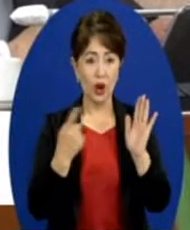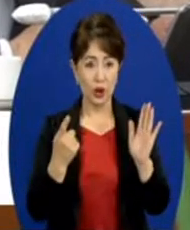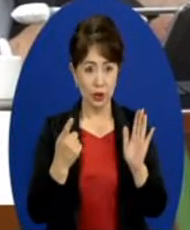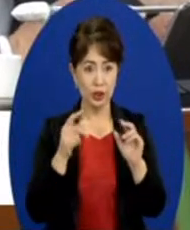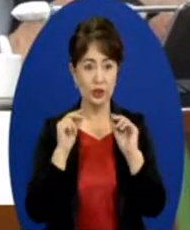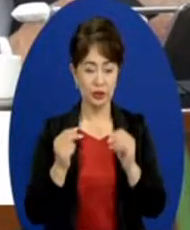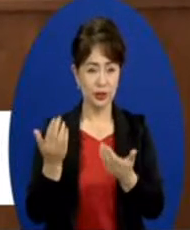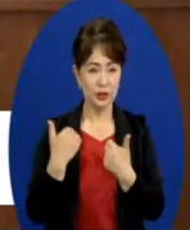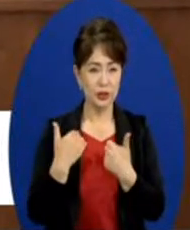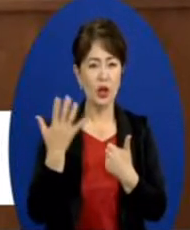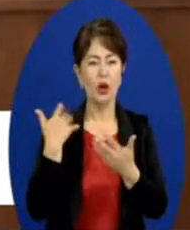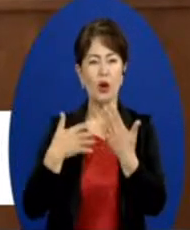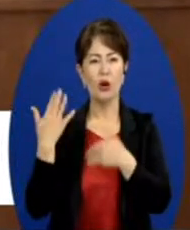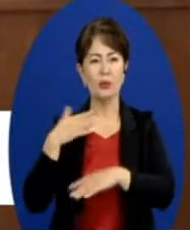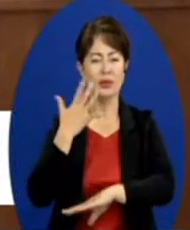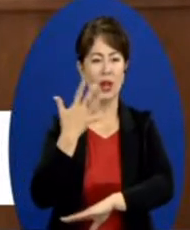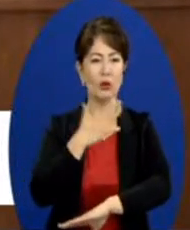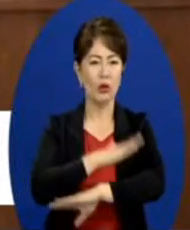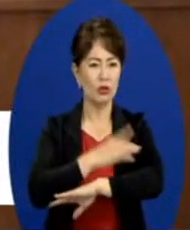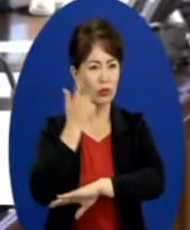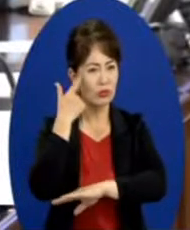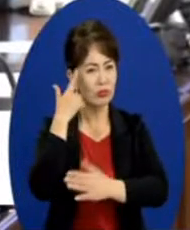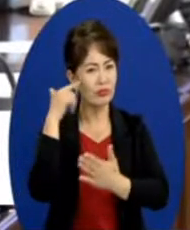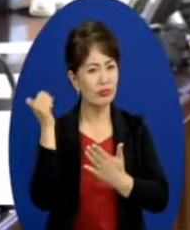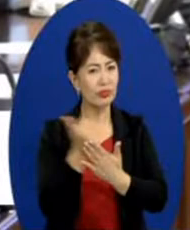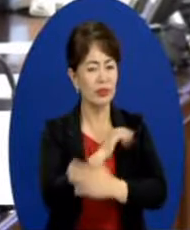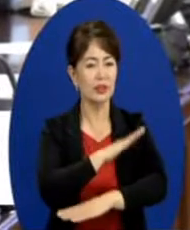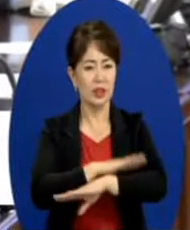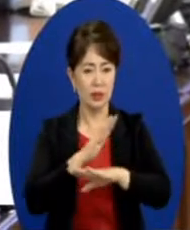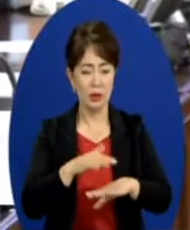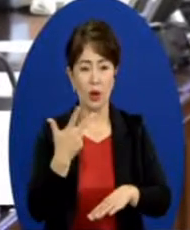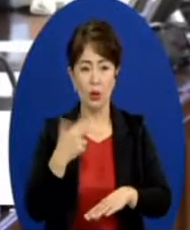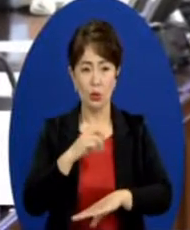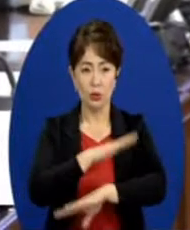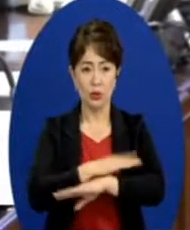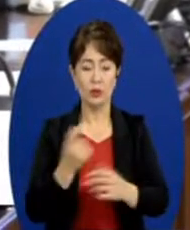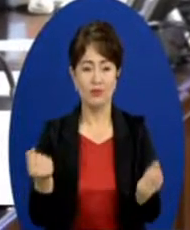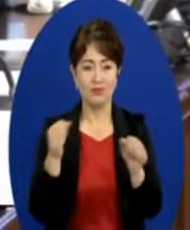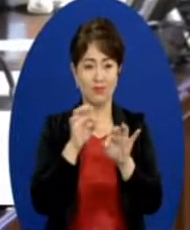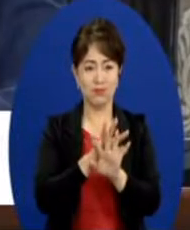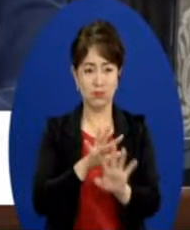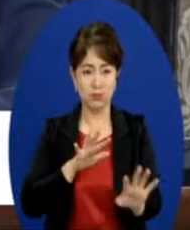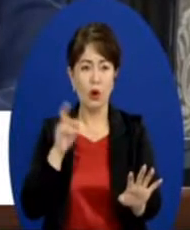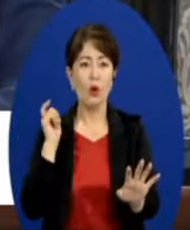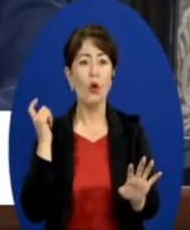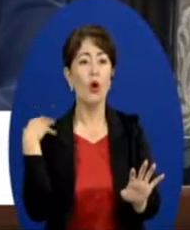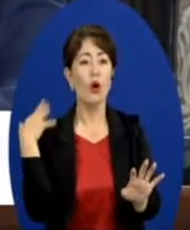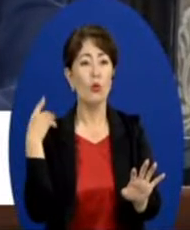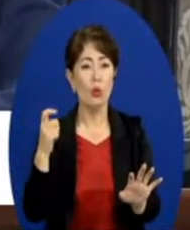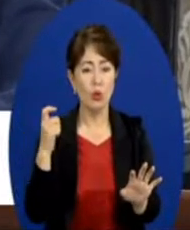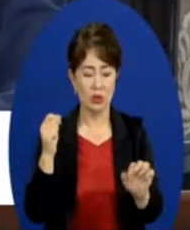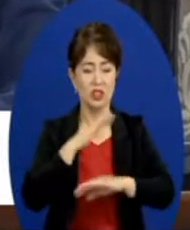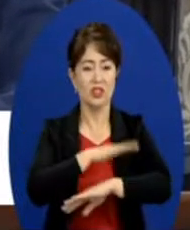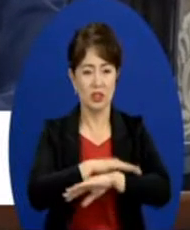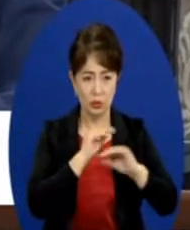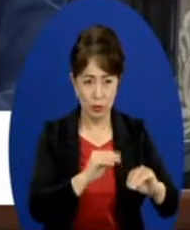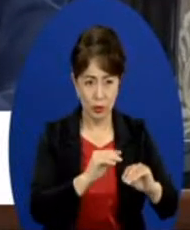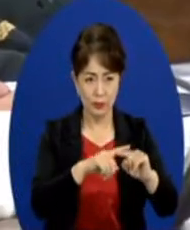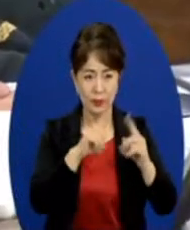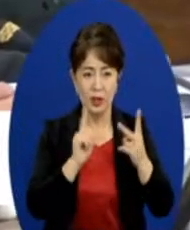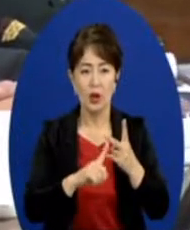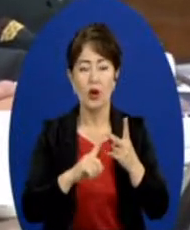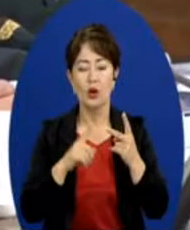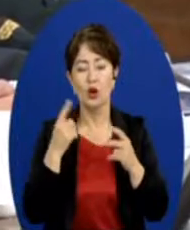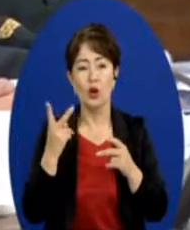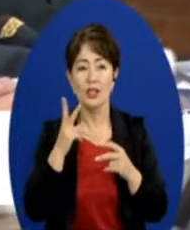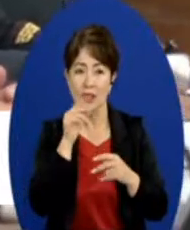байна. Мөн сурагчдад өмнөхшгээ 5 өдөр ангидаа хичээллэнэ. Тухайн анги 30 хүүхэдтэй бол бүгд нэг дор өмнөхшгээ хичээллэх юм. Мөн 2 настай